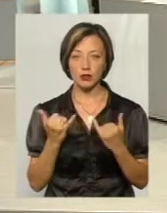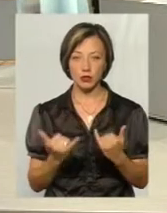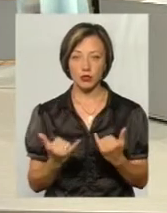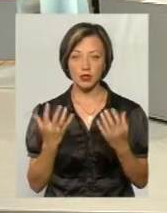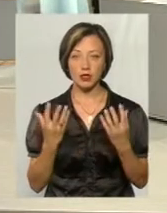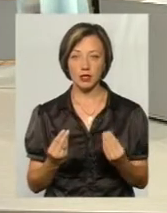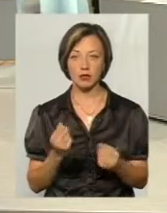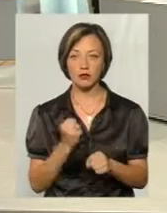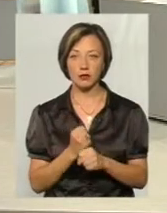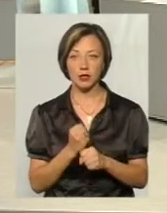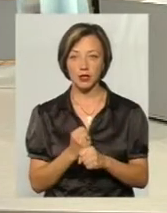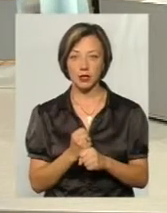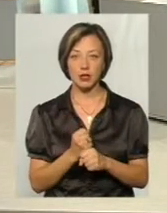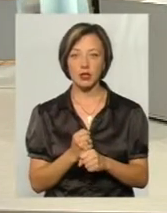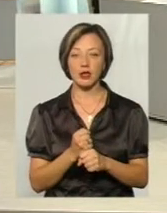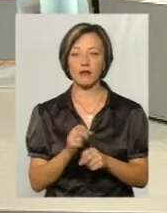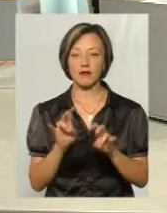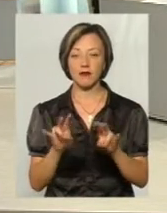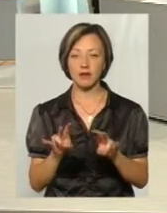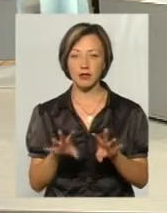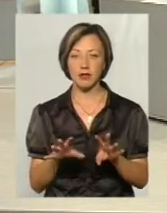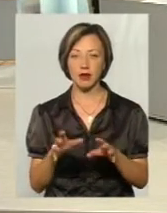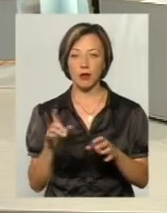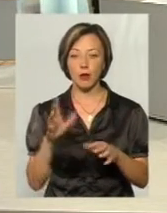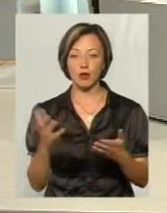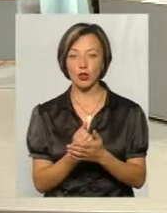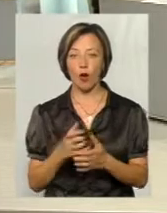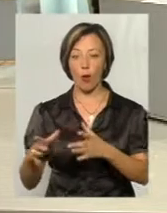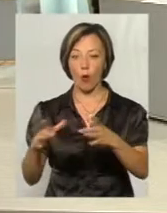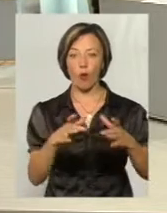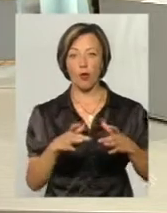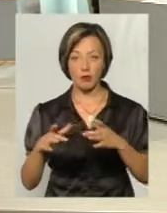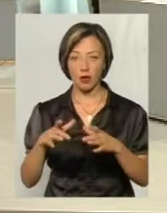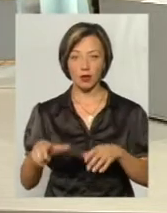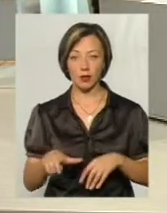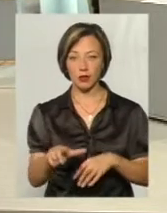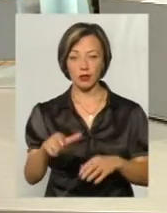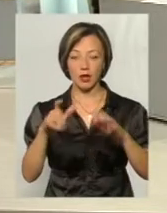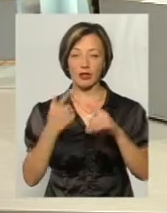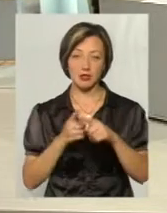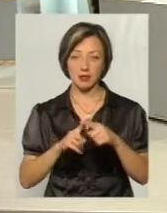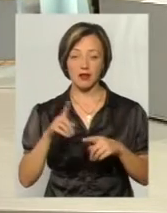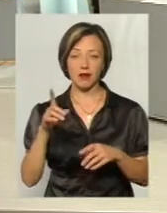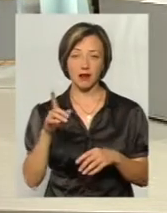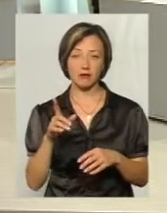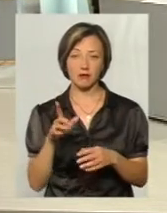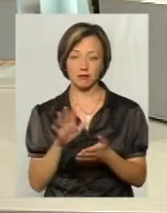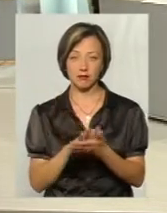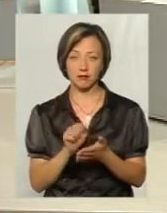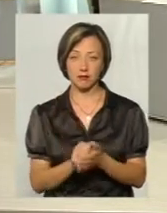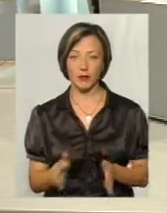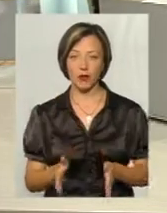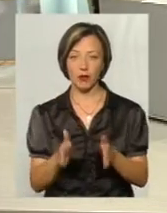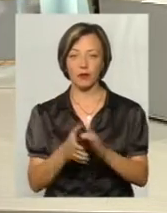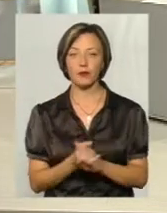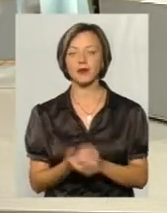сьогоднішній день зробили затримку води, зробили озеро на дорозі, а вода – це є ворог дороги. Я вас зрозуміла.